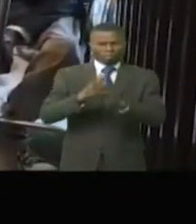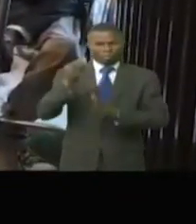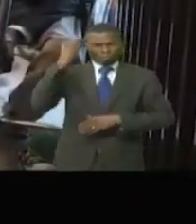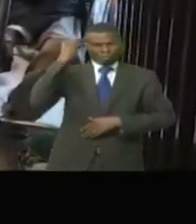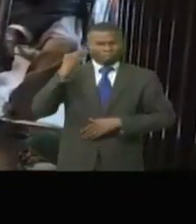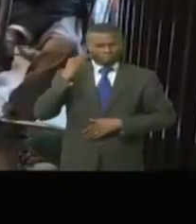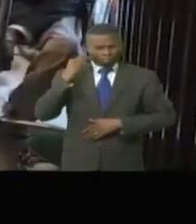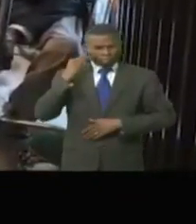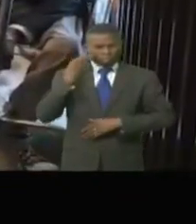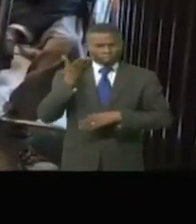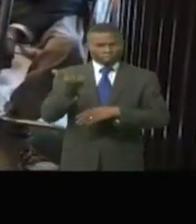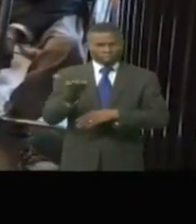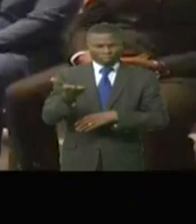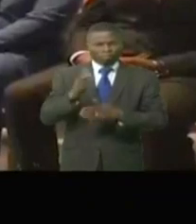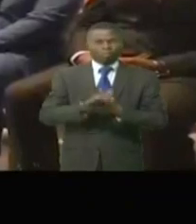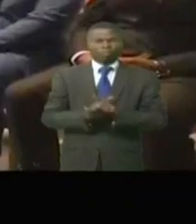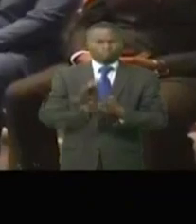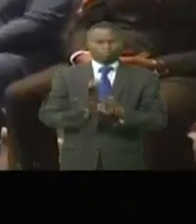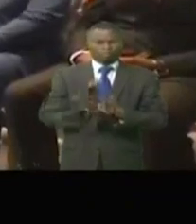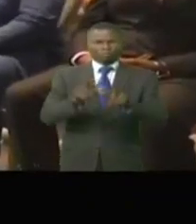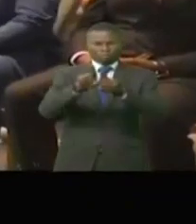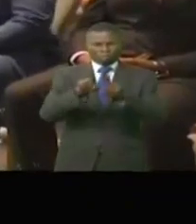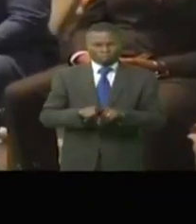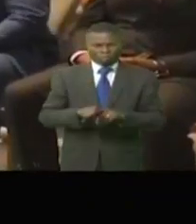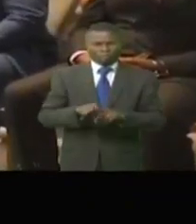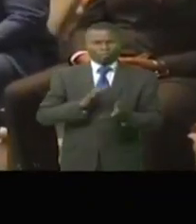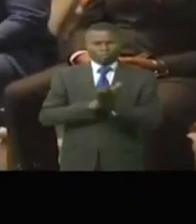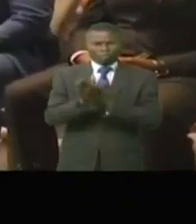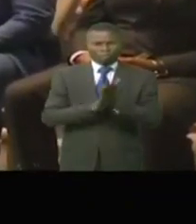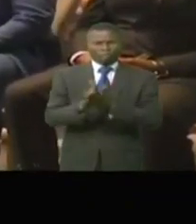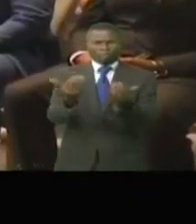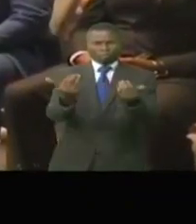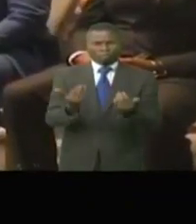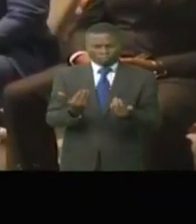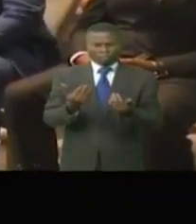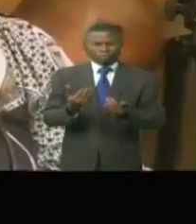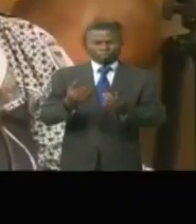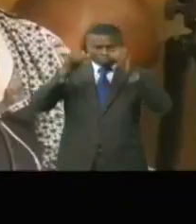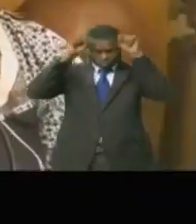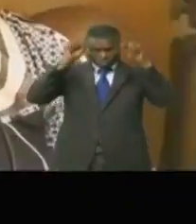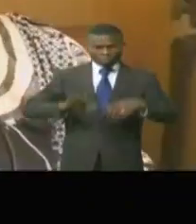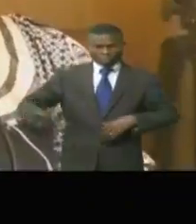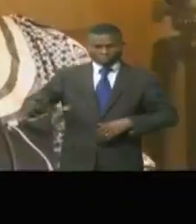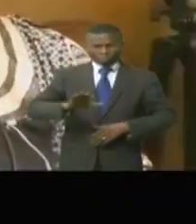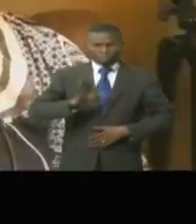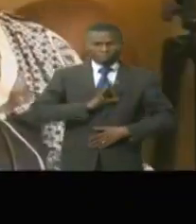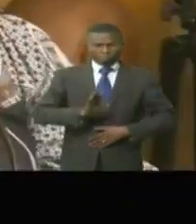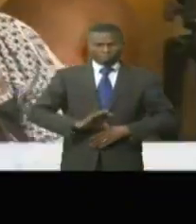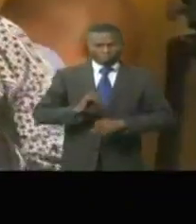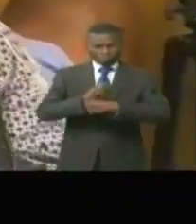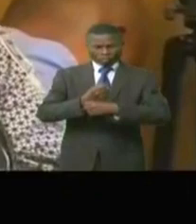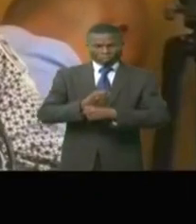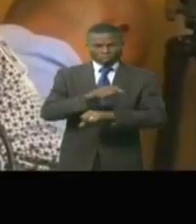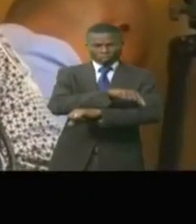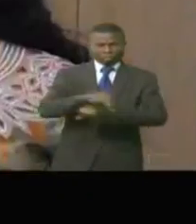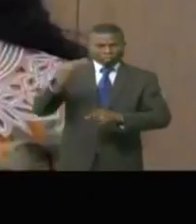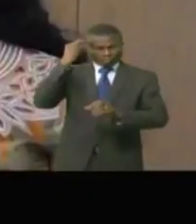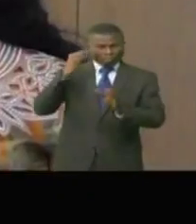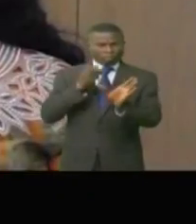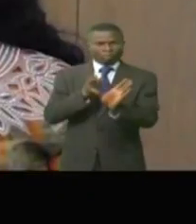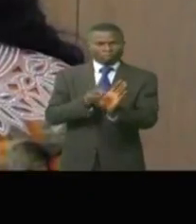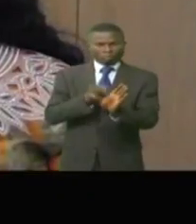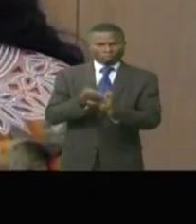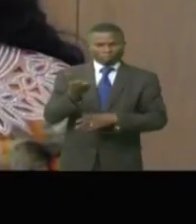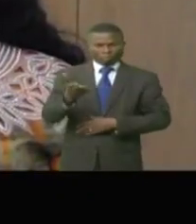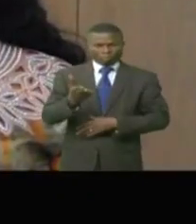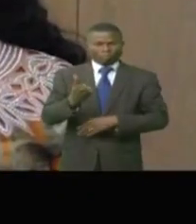à la tête de ses portefeuilles ministériels. Émane de la volonté du président de la République, Félix Antoine Tshisekedi Tshilombo. Aller